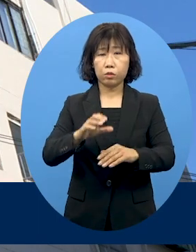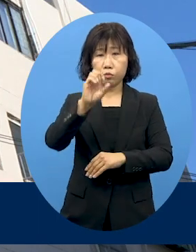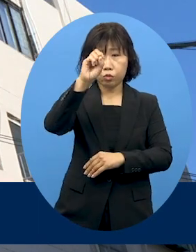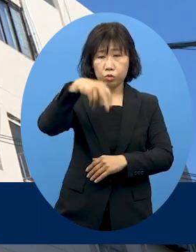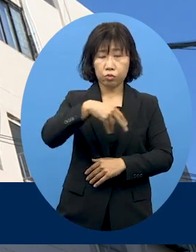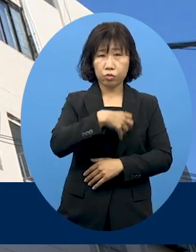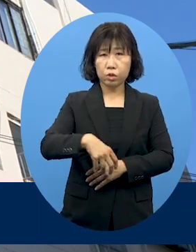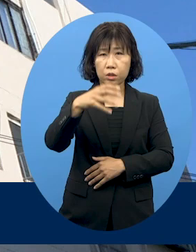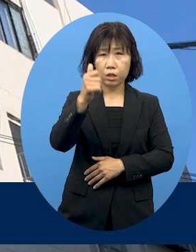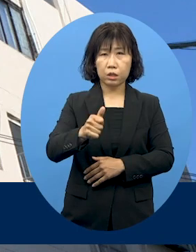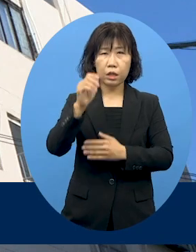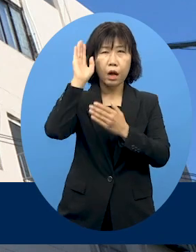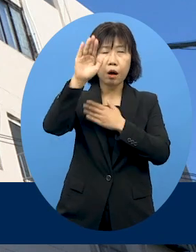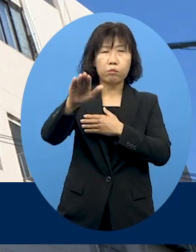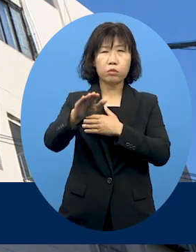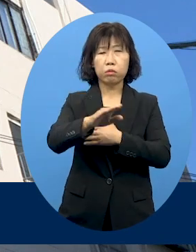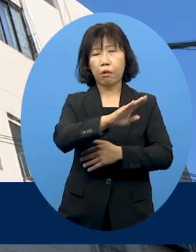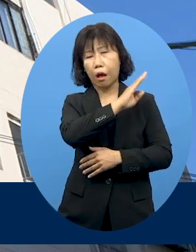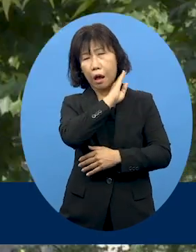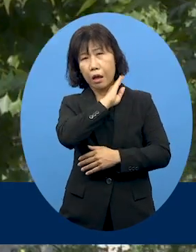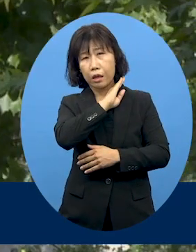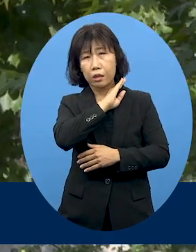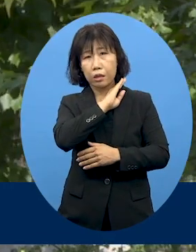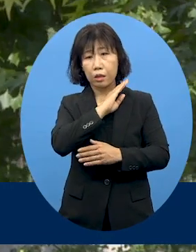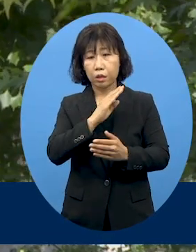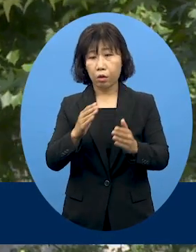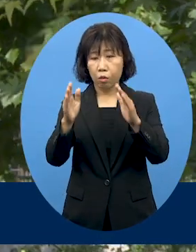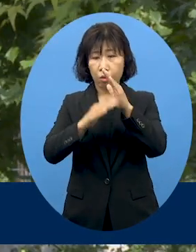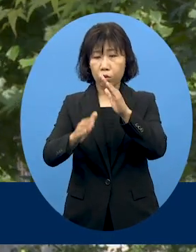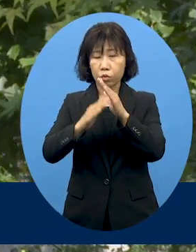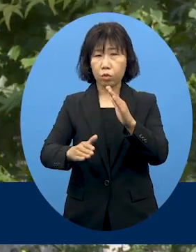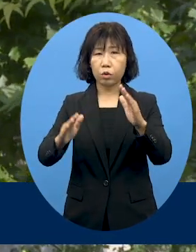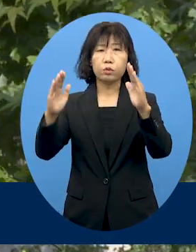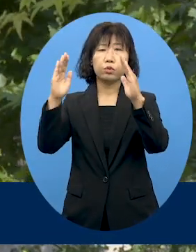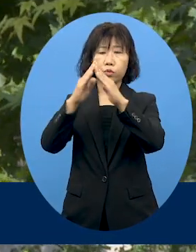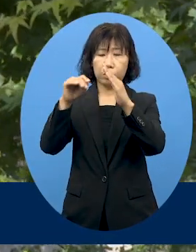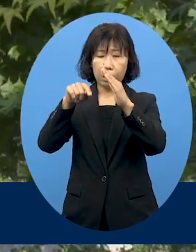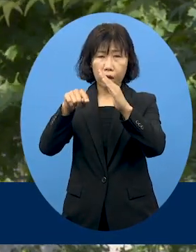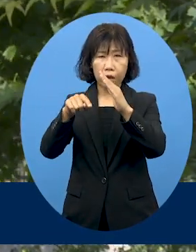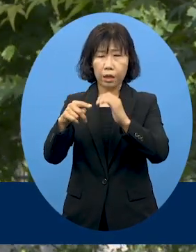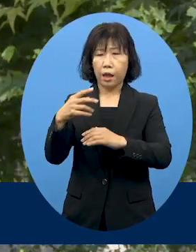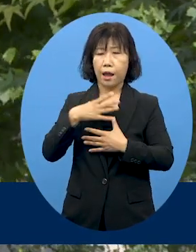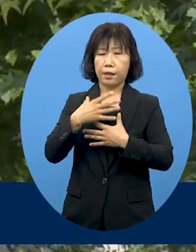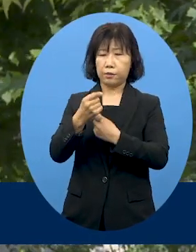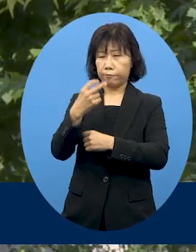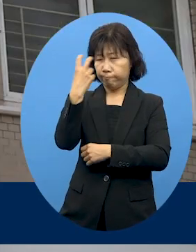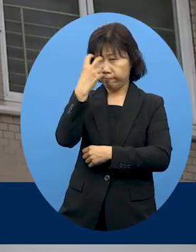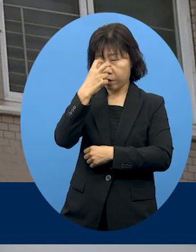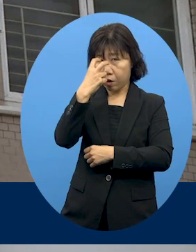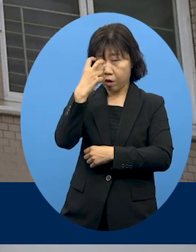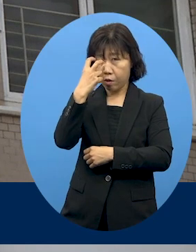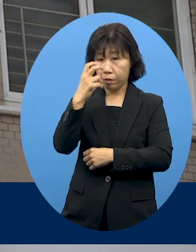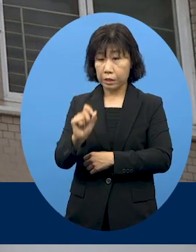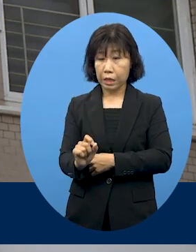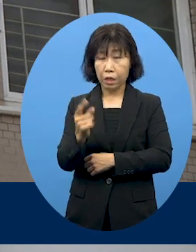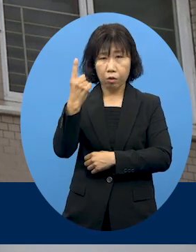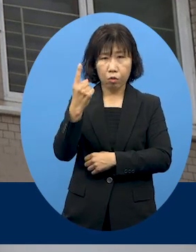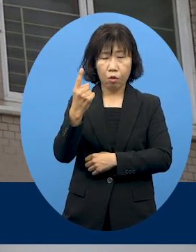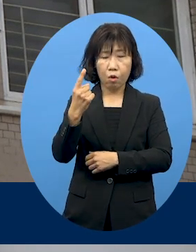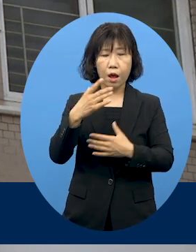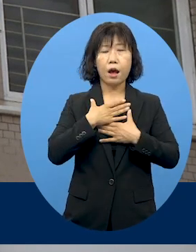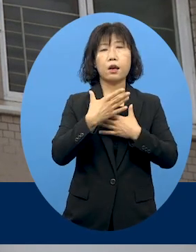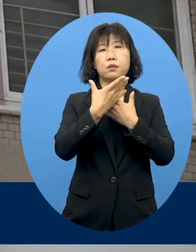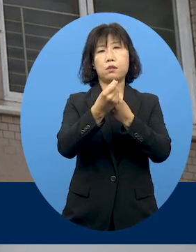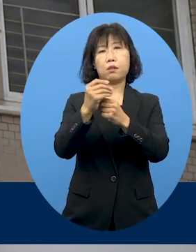이동열 동대문 구청장은 앞으로도 사각지대에 놓여 있는 소규모 공동주택의 체계적인 안전점검을 통해 주민들이